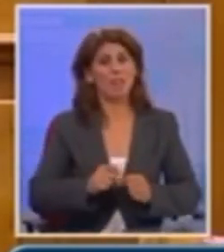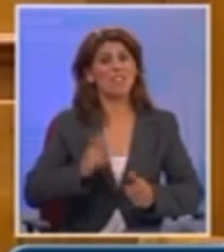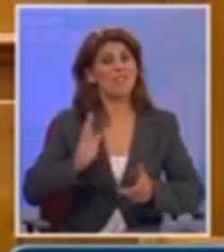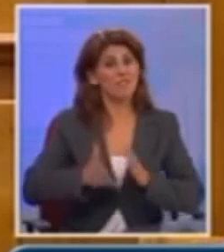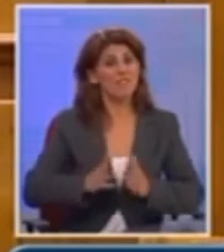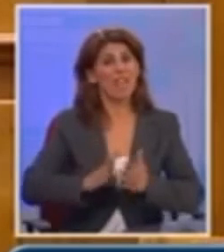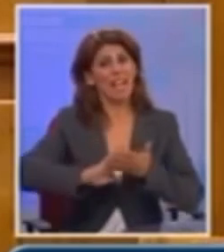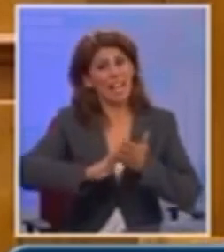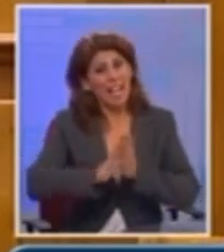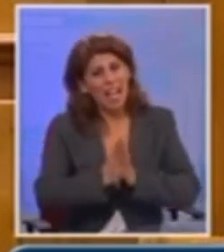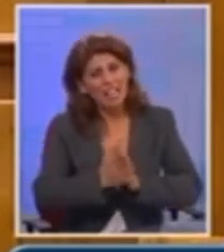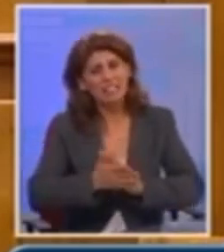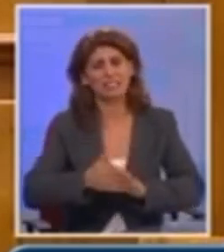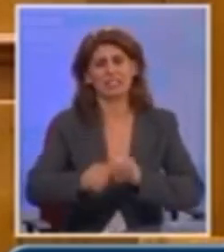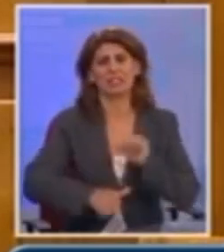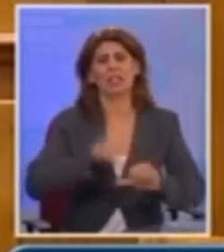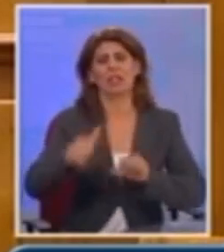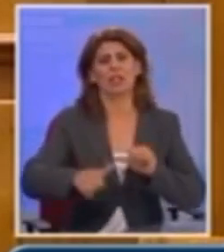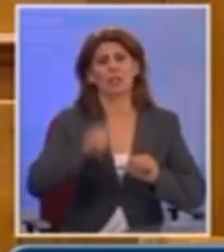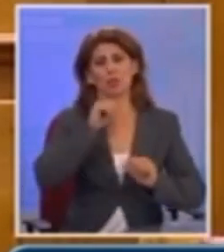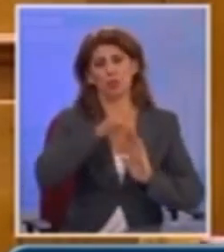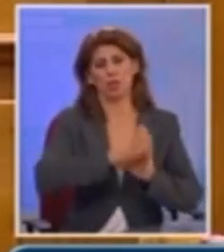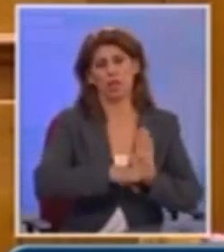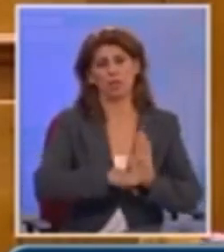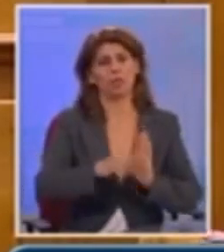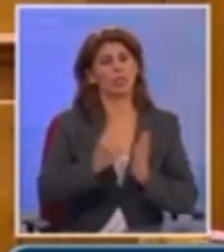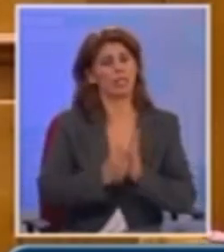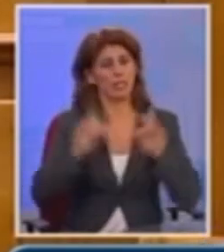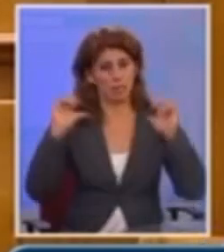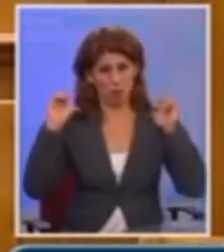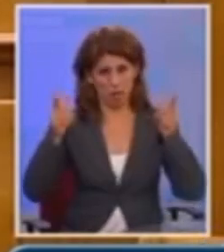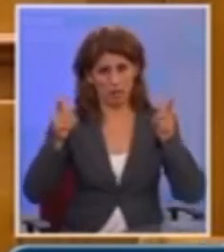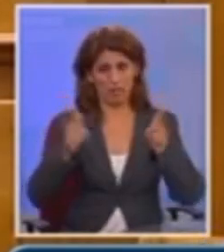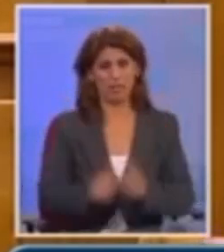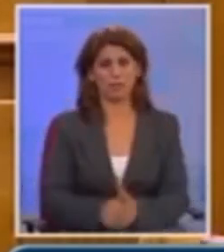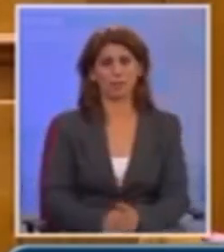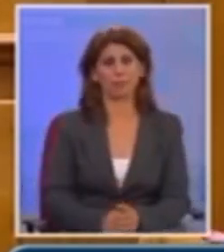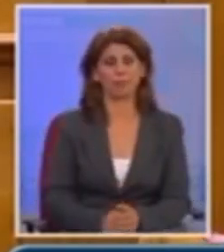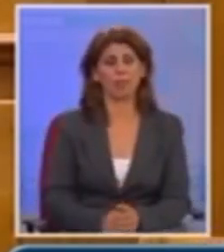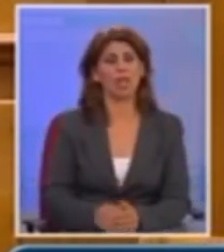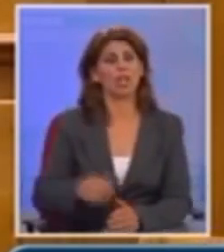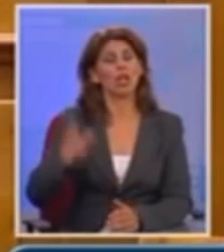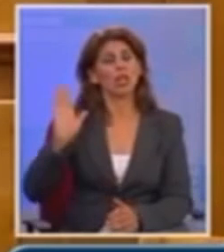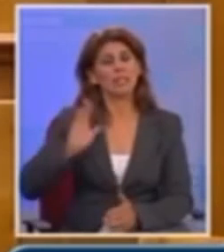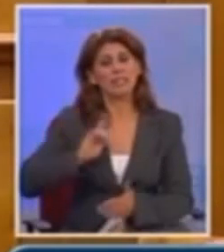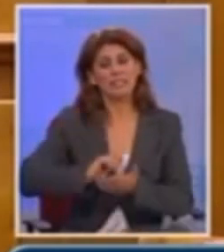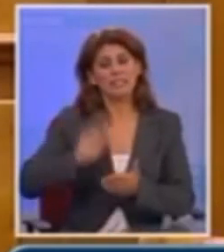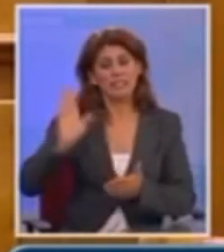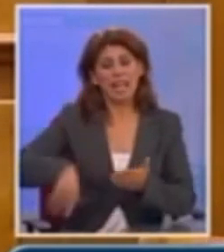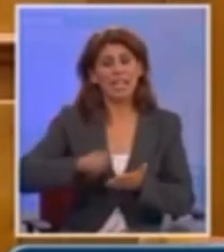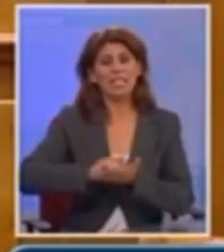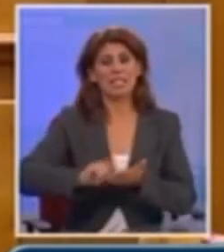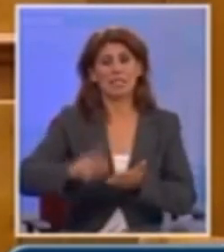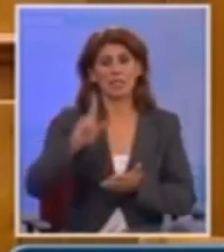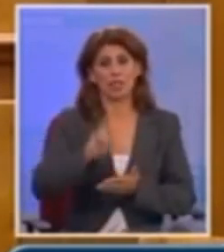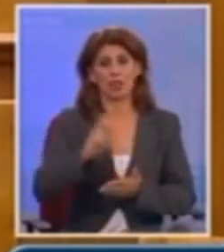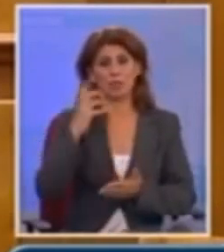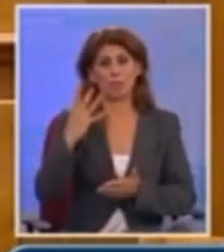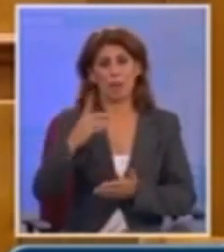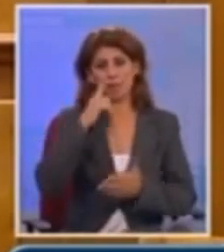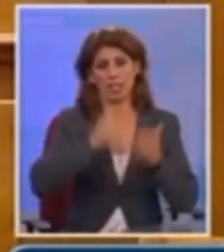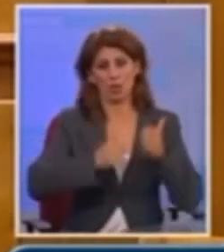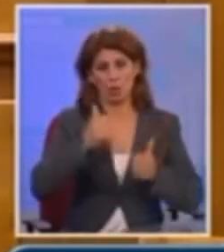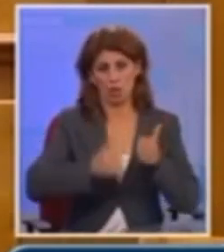βίαιης κατάλυσης του Συντάγματος και της Δημοκρατίας το τελεσίγραφο της